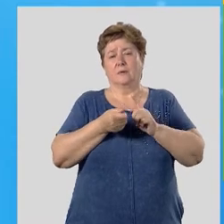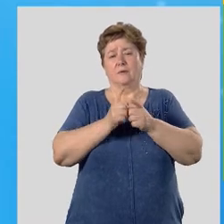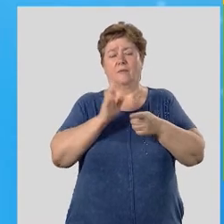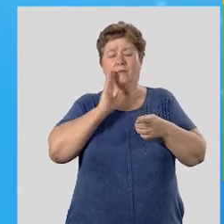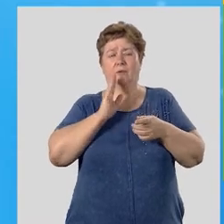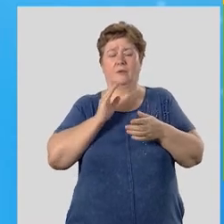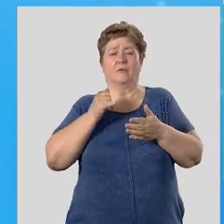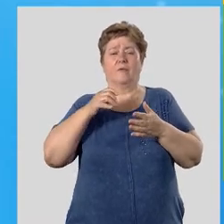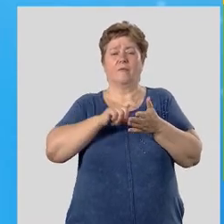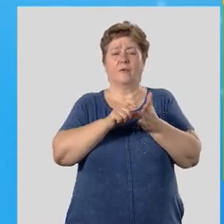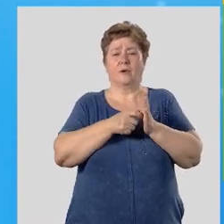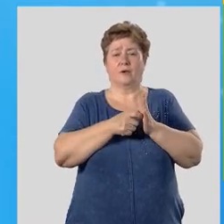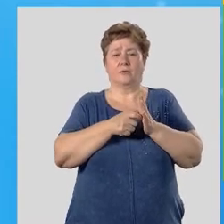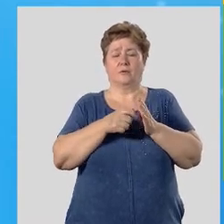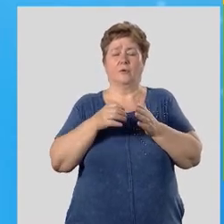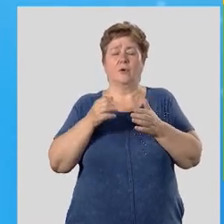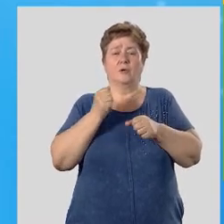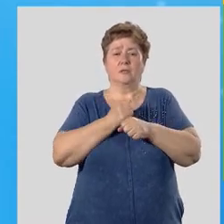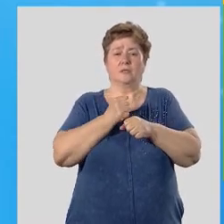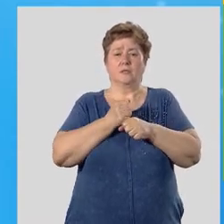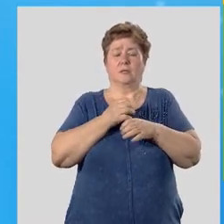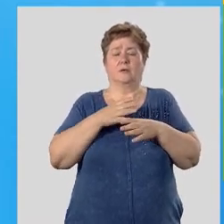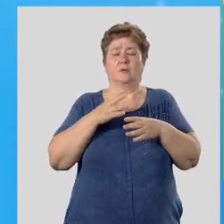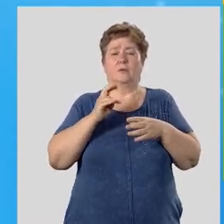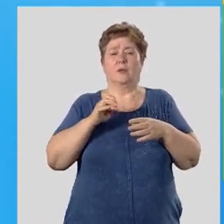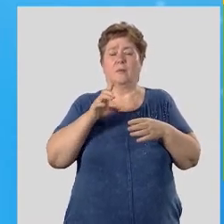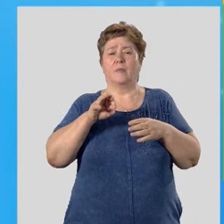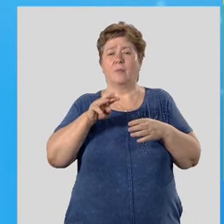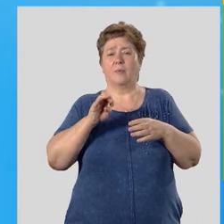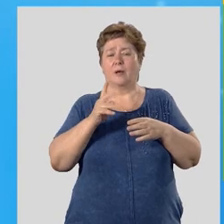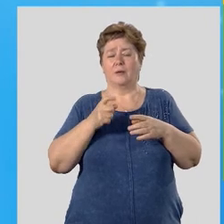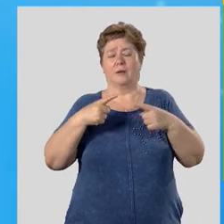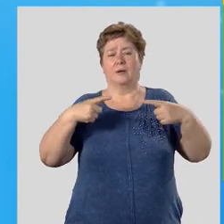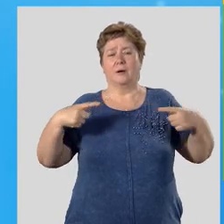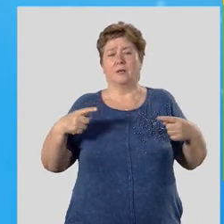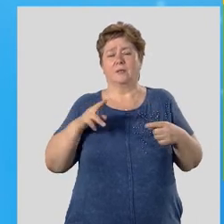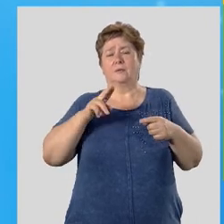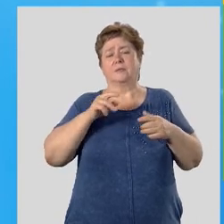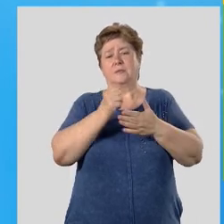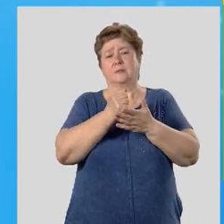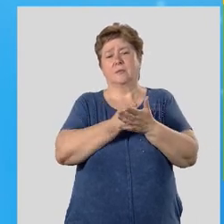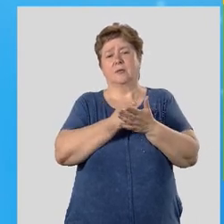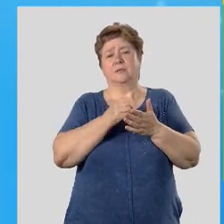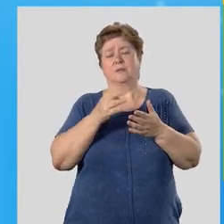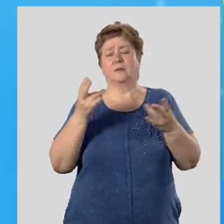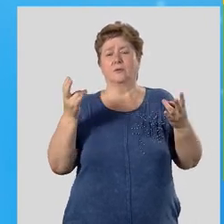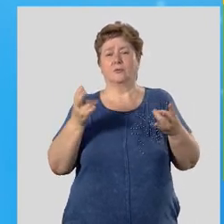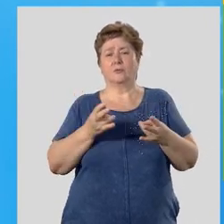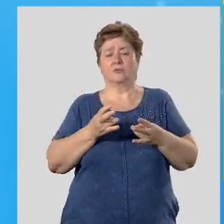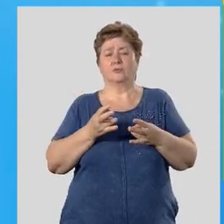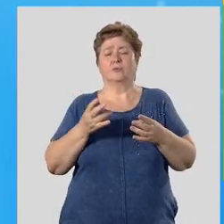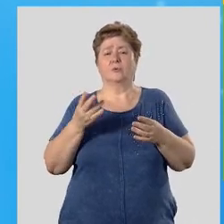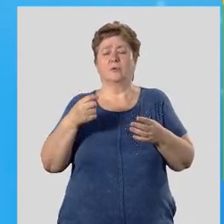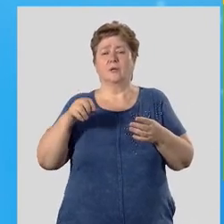воды в клетку, создают на мембранах разность потенциалов, необходимую